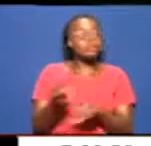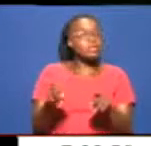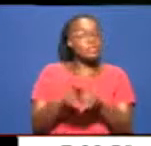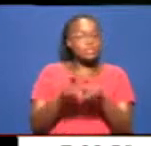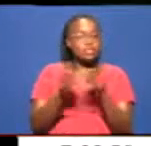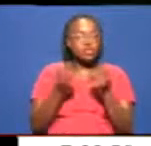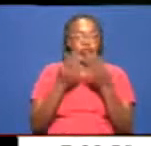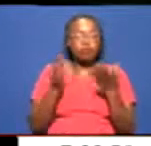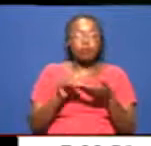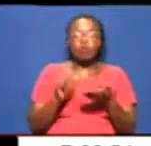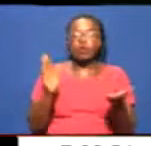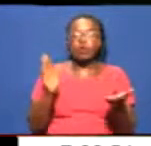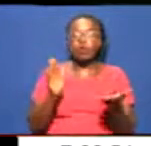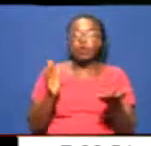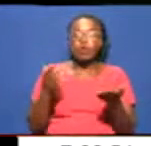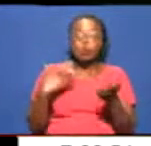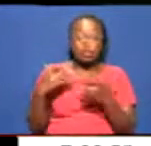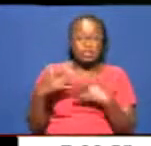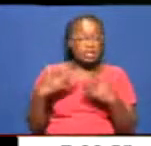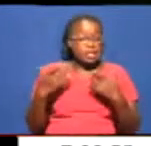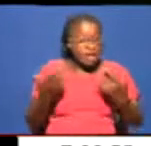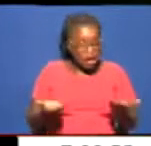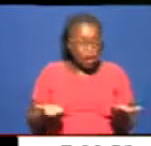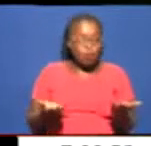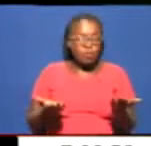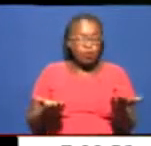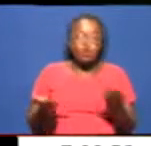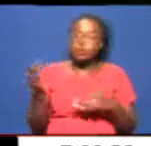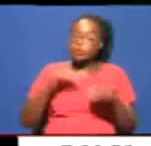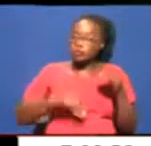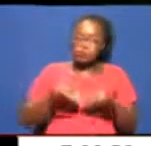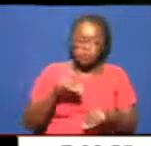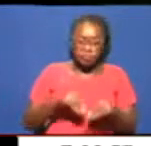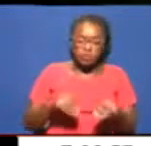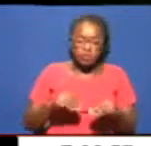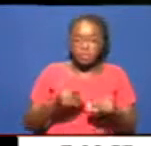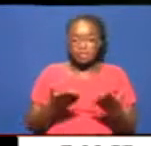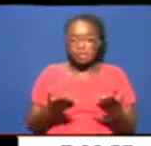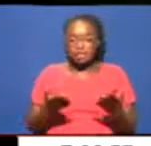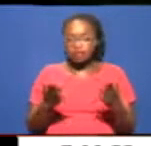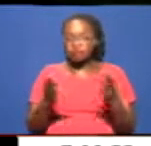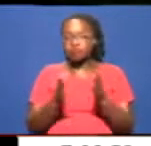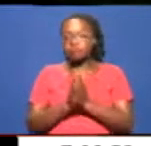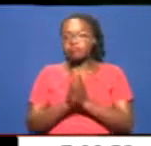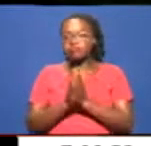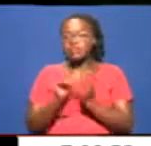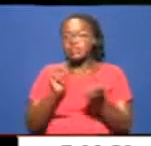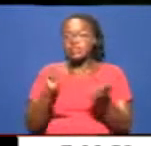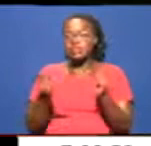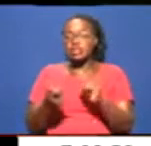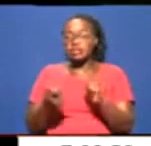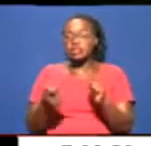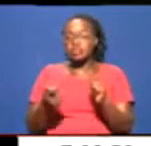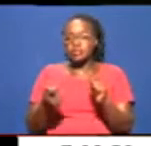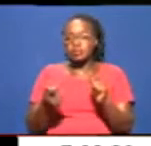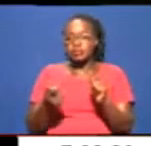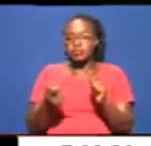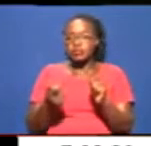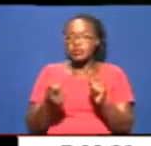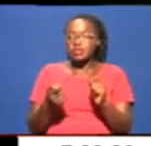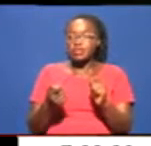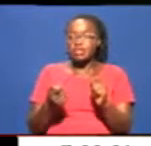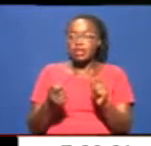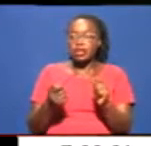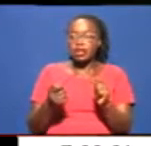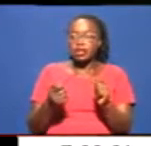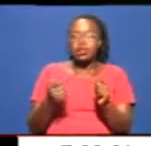zaidi kuhusiana na jinsi ambavyo wabunge watakuwa wanapigia kura miswada hiyo. Lakini Robi, kabla niondoke, ni kuarifu kuhusiana na kipengee nambari